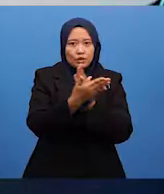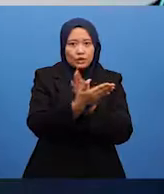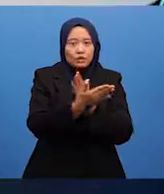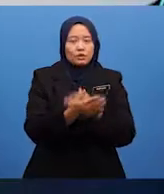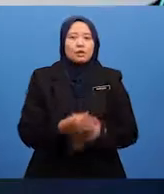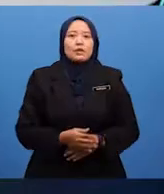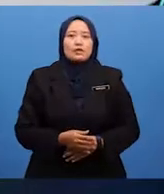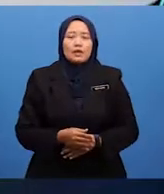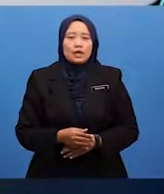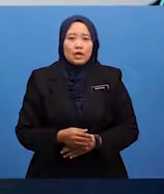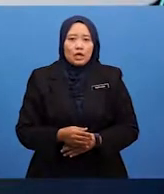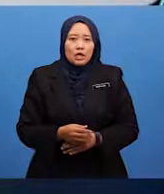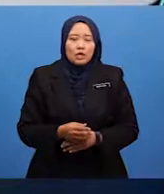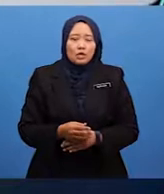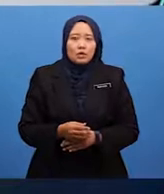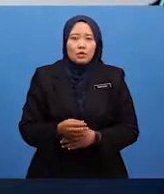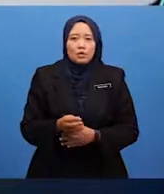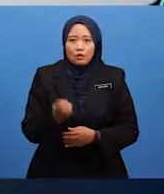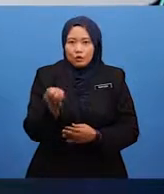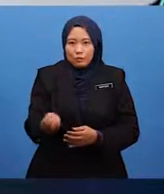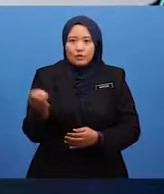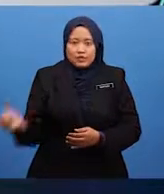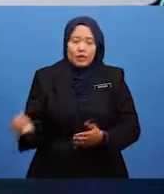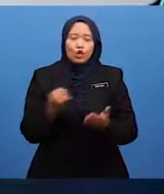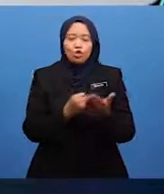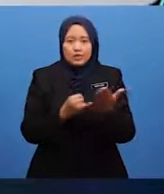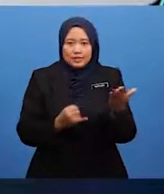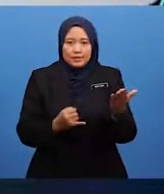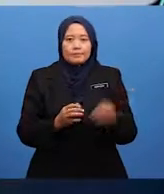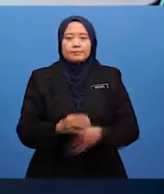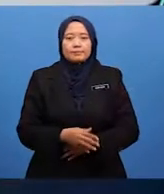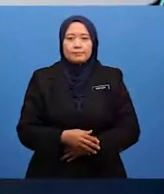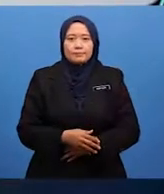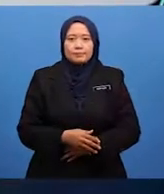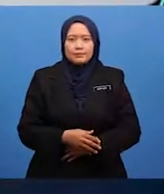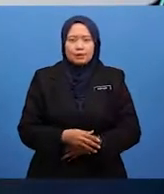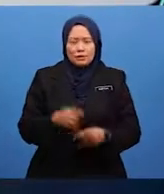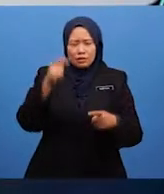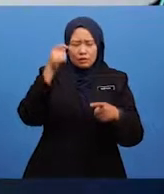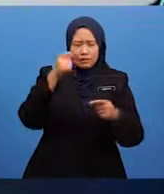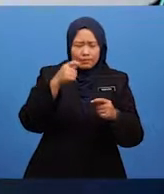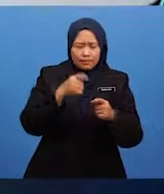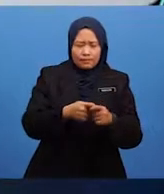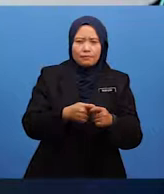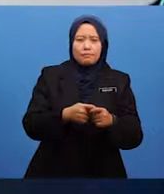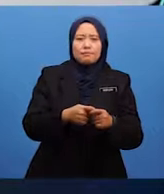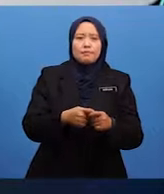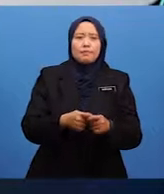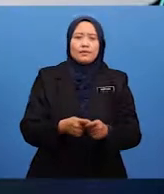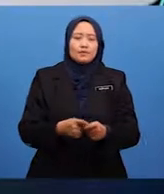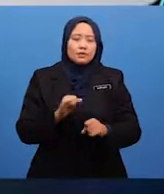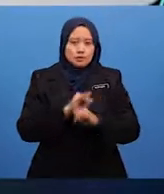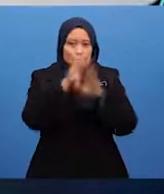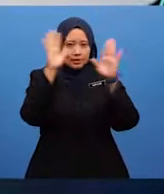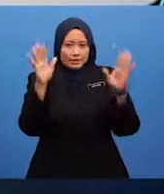lukisan Ah memang tak sabar memang terwujud sangat nih ya betul mantep sekali penerangannya dijelaskan oleh ego Arif sebentar tadi